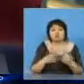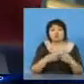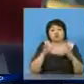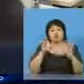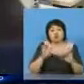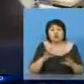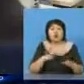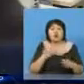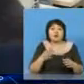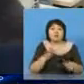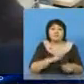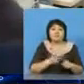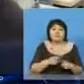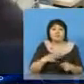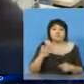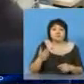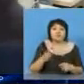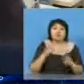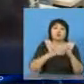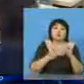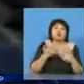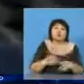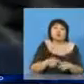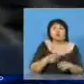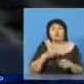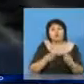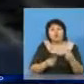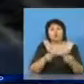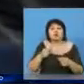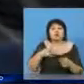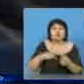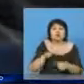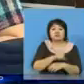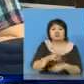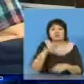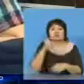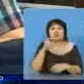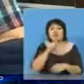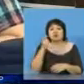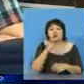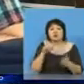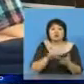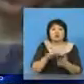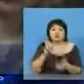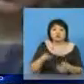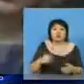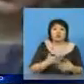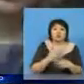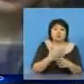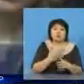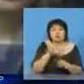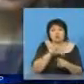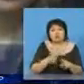қойнауын пайдаланушылар, акциздік өнім өндірушілер, ойын бизнесі, сыртқы экономикалық қызмет қатысушыларына